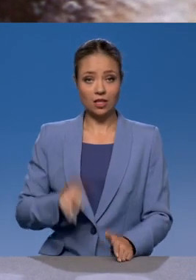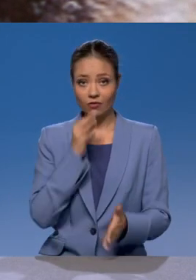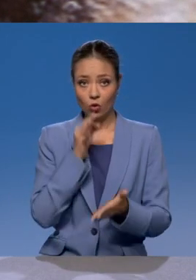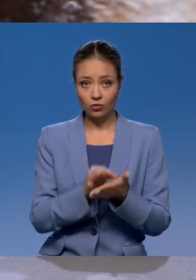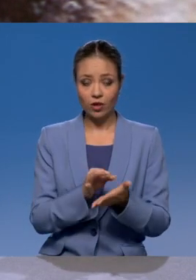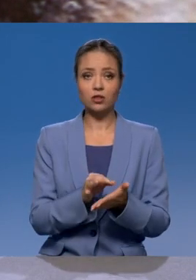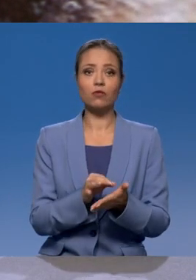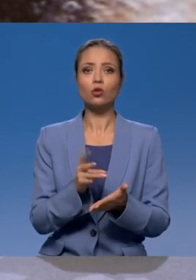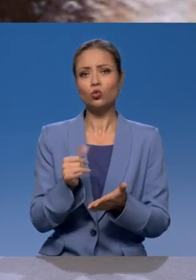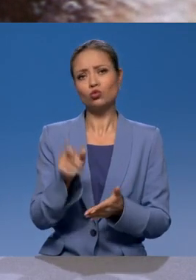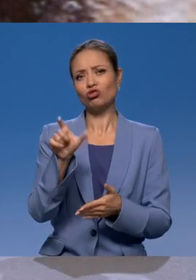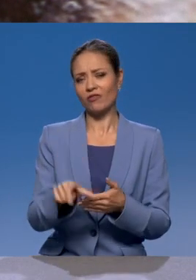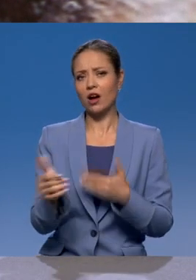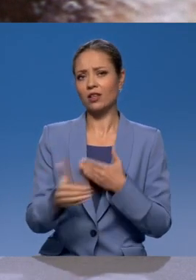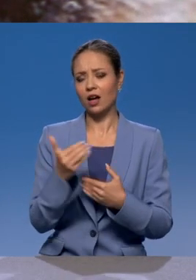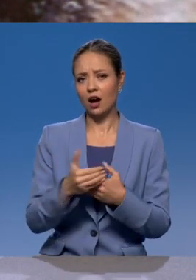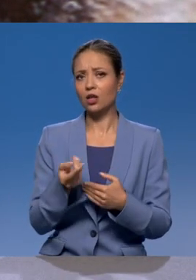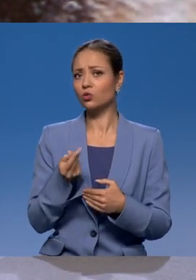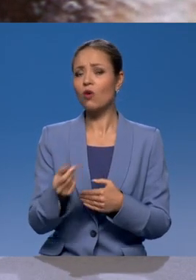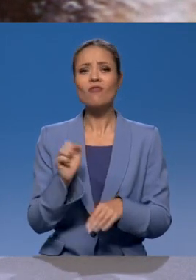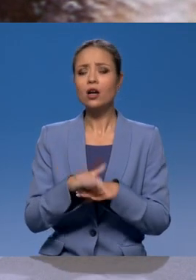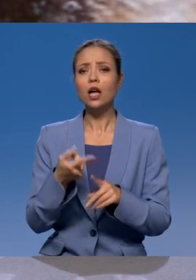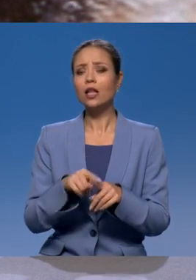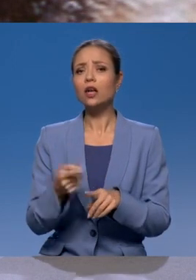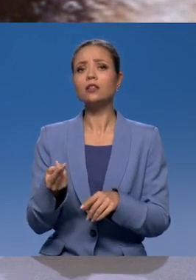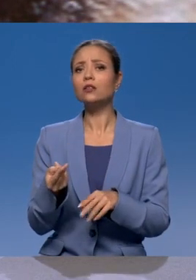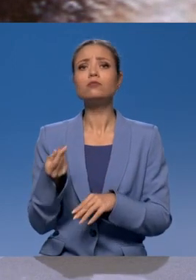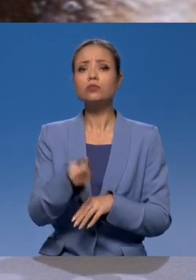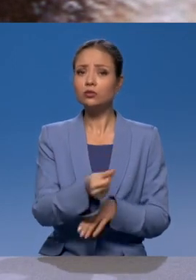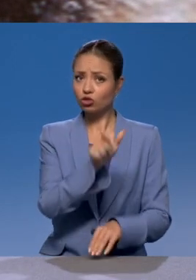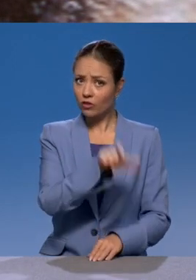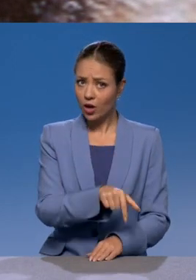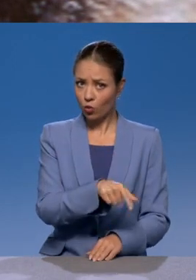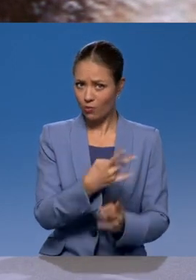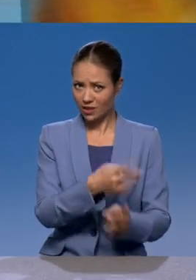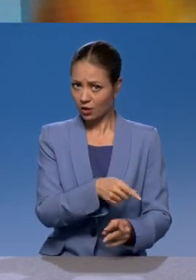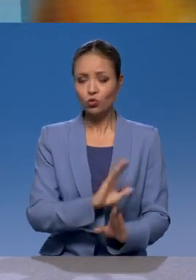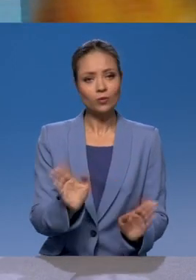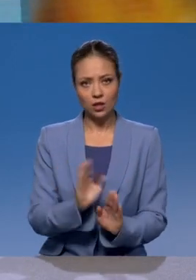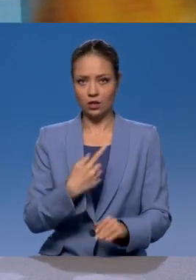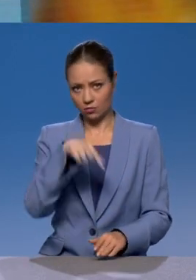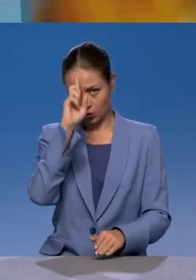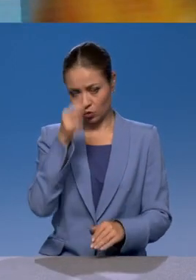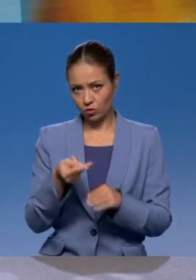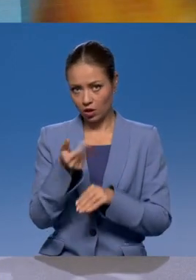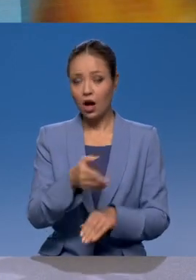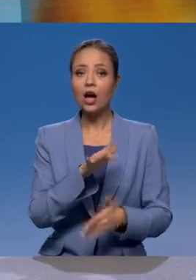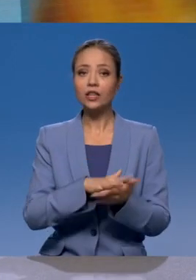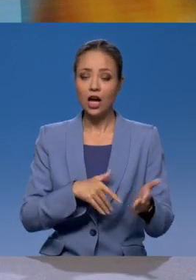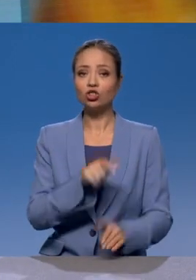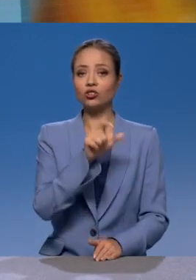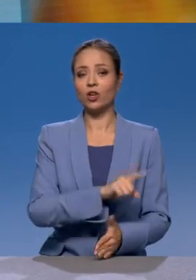накажут рублем, и эти деньги поступят не гражданину, а поступят в государство, в бюджет. Что должен сделать гражданин? Дальше он должен написать заявление в